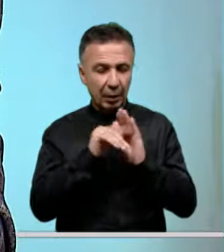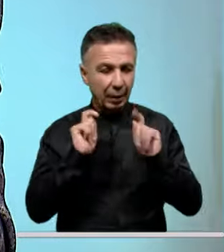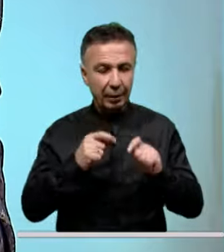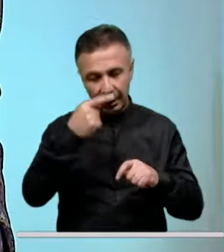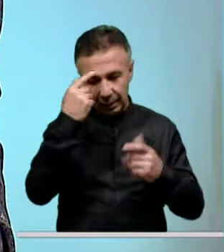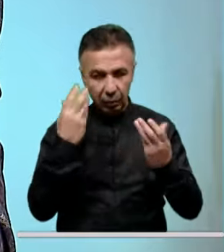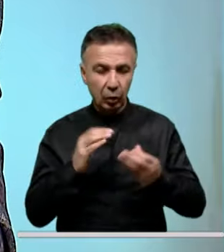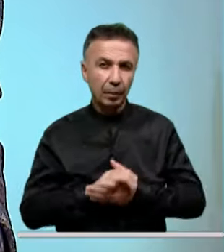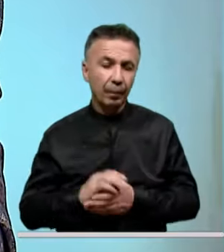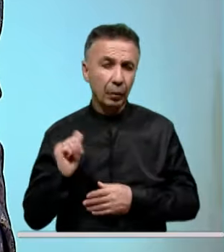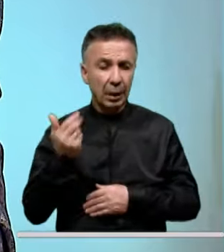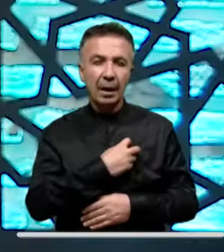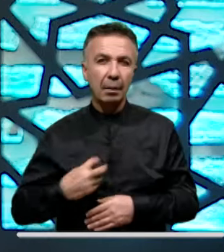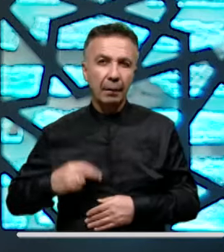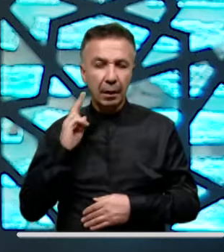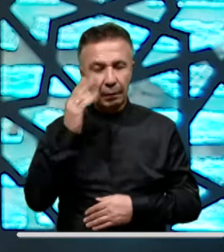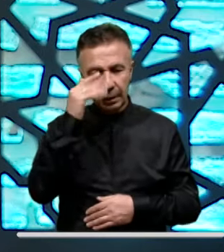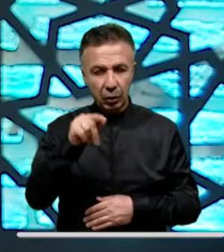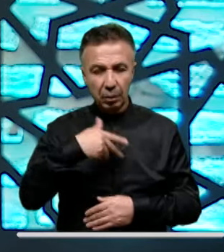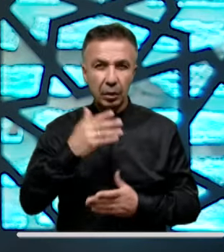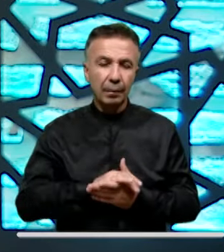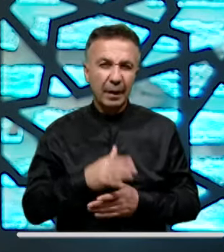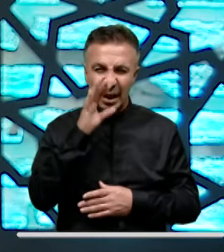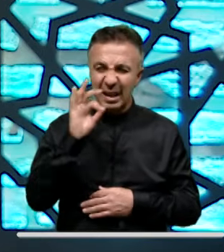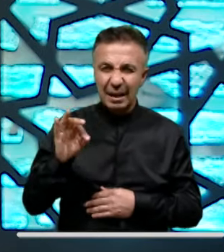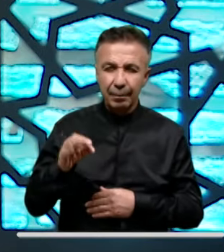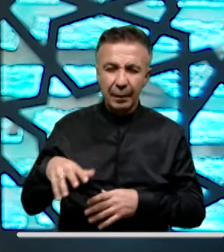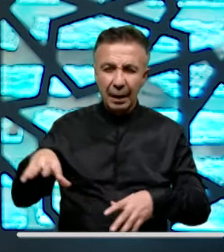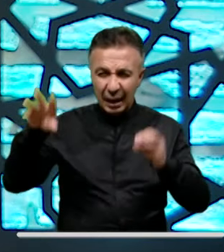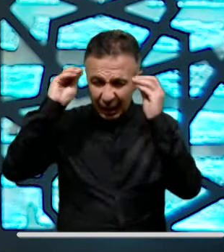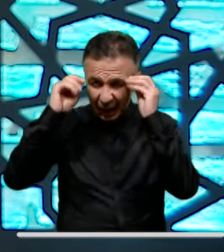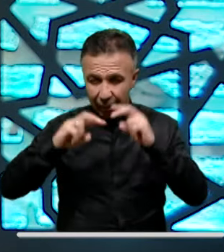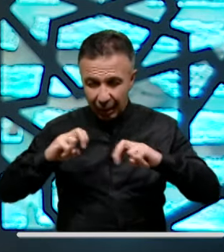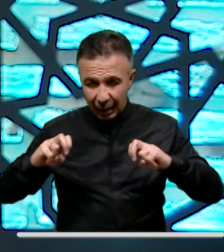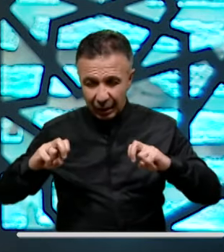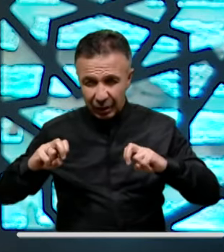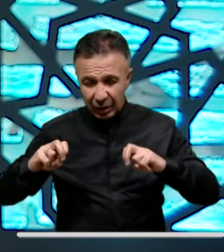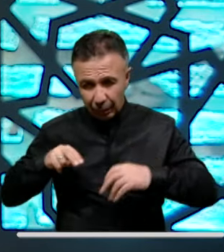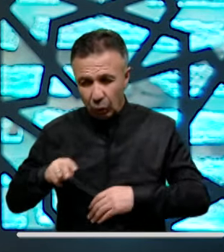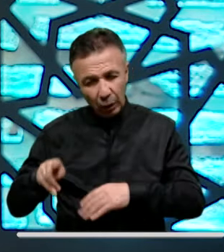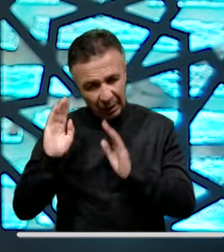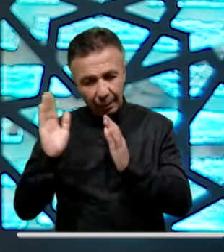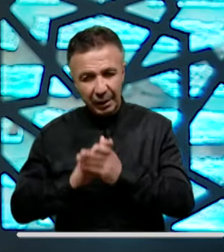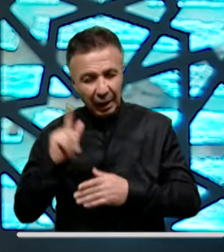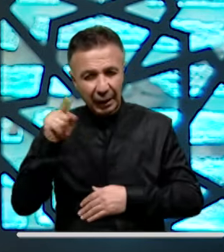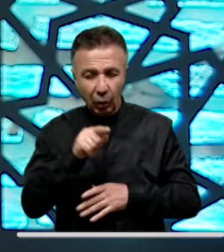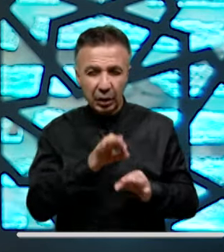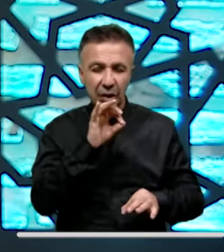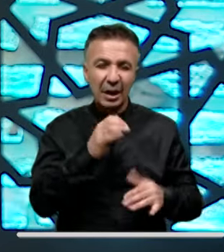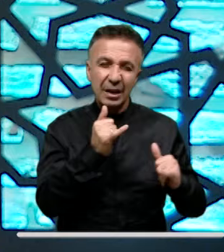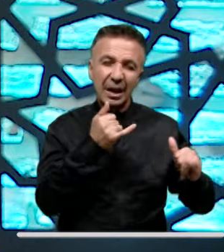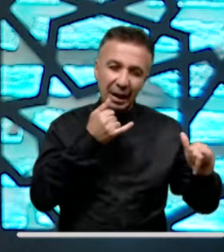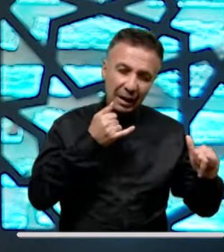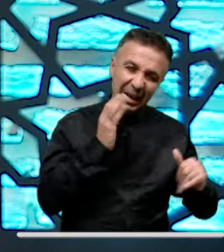olur. Efendimiz Aleyhisselatü Vesselam buyurdular ki kim ilim arayışı içinde bir yola girerse Allah ona cennete giden